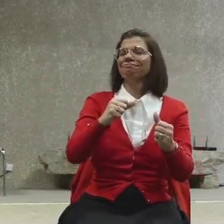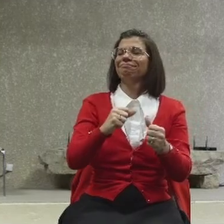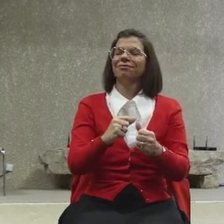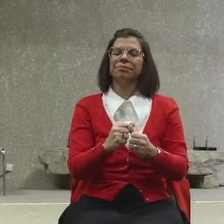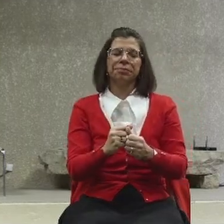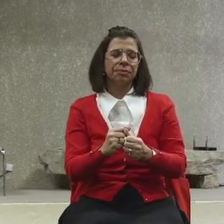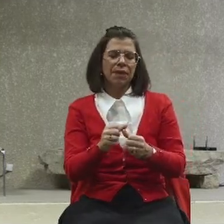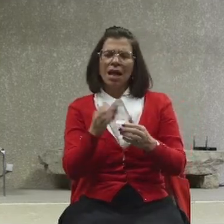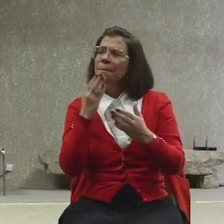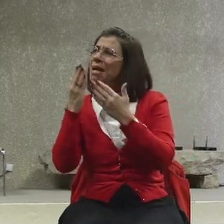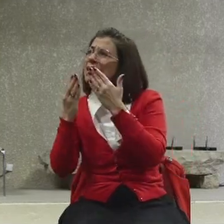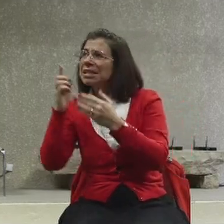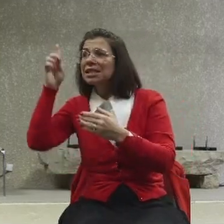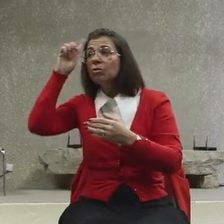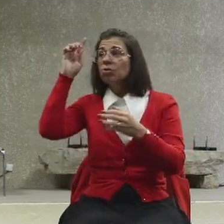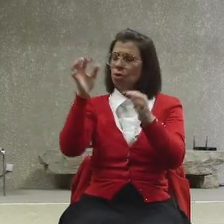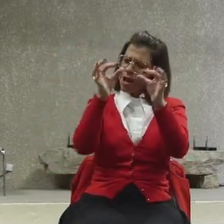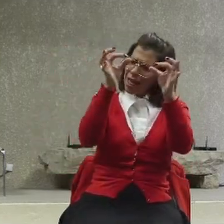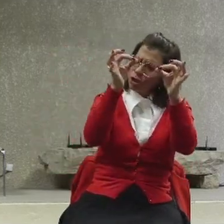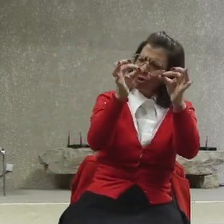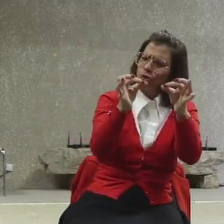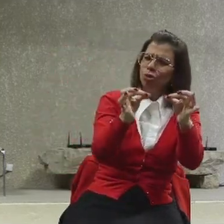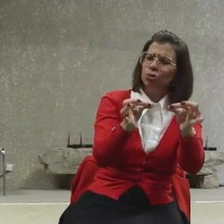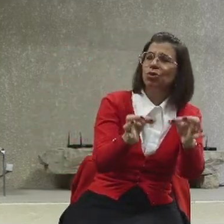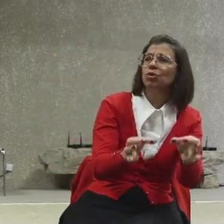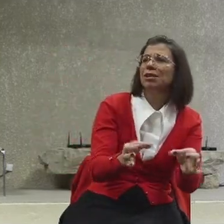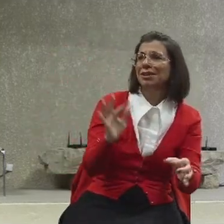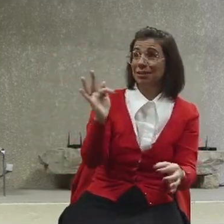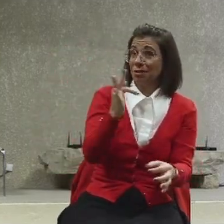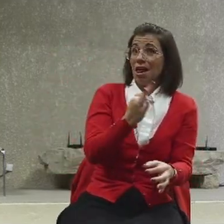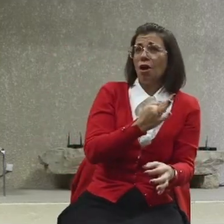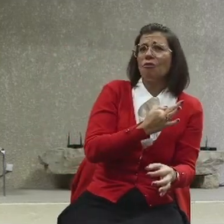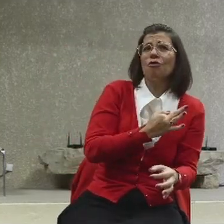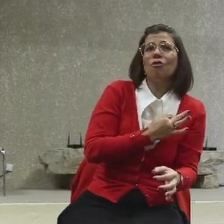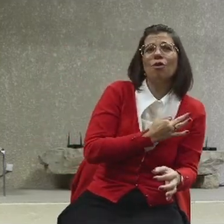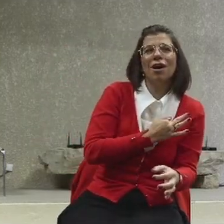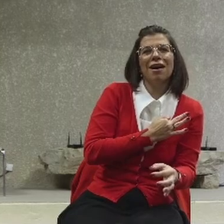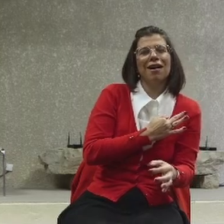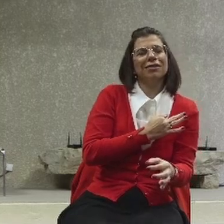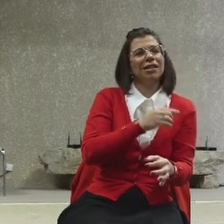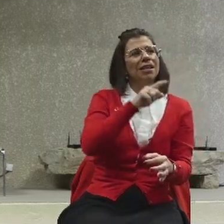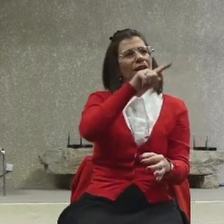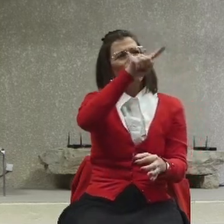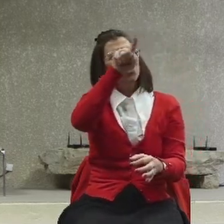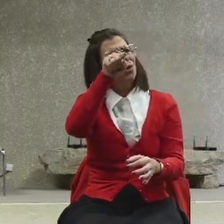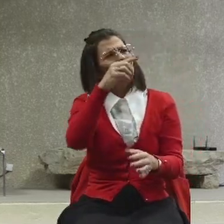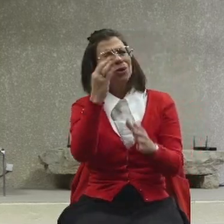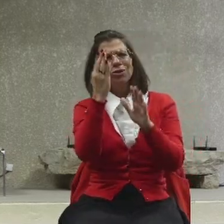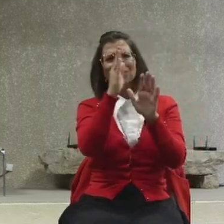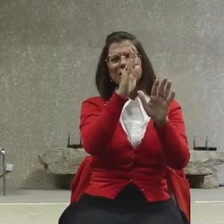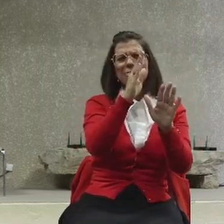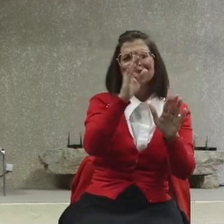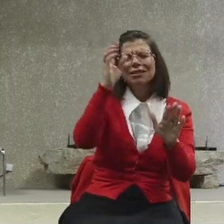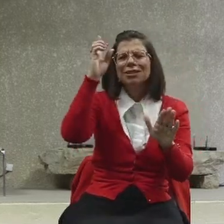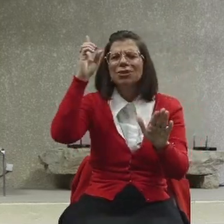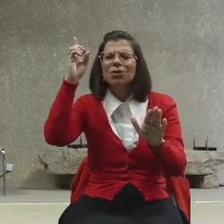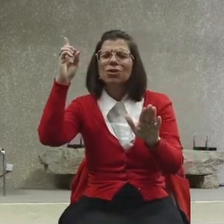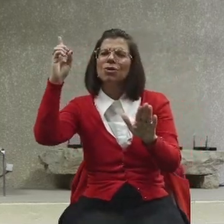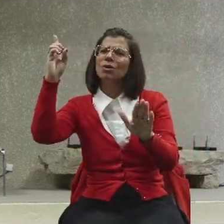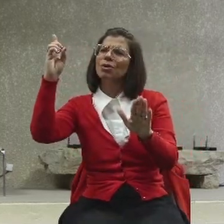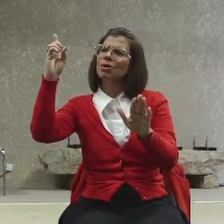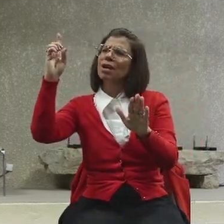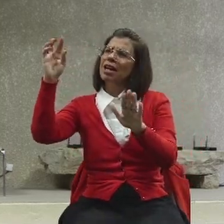vas recevoir cette vérité de la mort et de la résurrection, non pas seulement de Jésus, mais de toi-même, et que